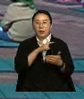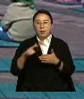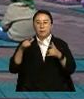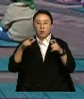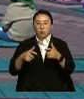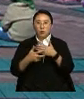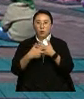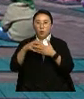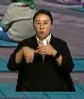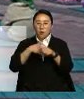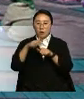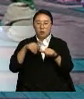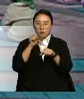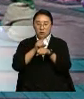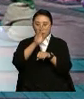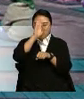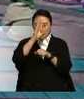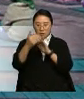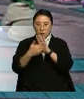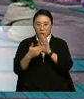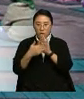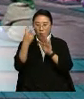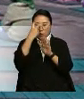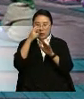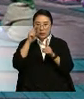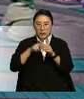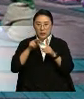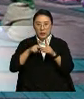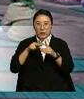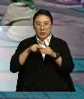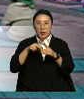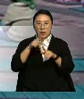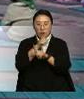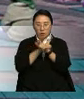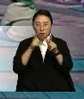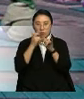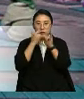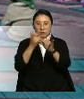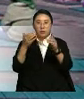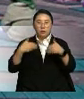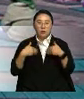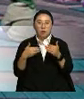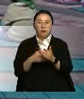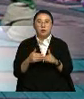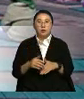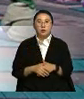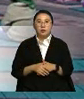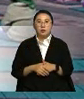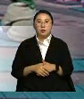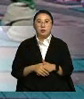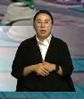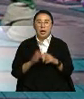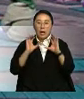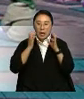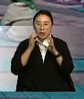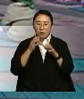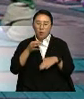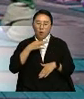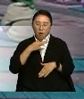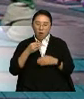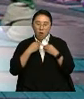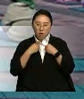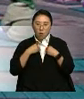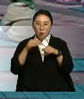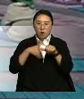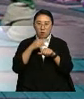가평군 보건소의 환경성 질환 예방관리센터가 보건교육 경연대회에서 대상을 수상했습니다. 아토피와 천식 등